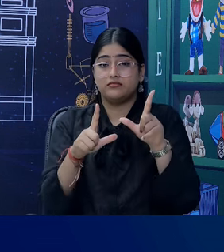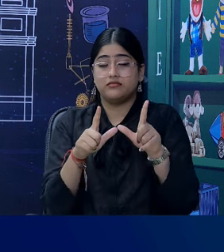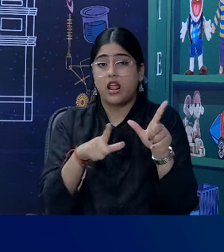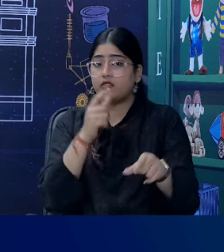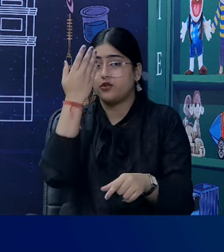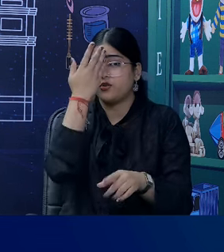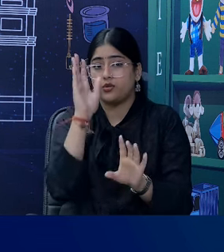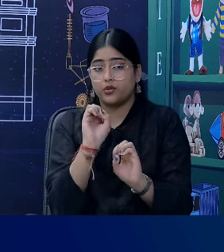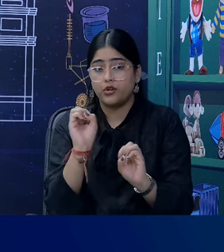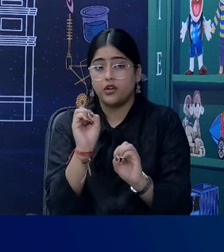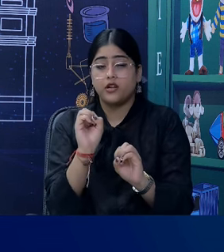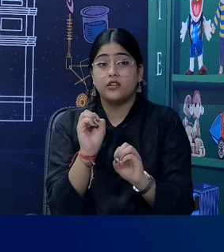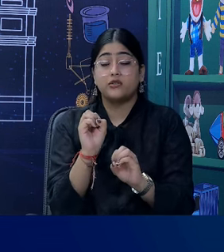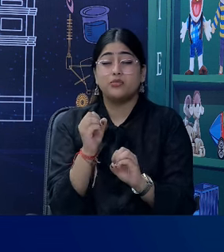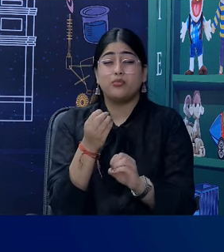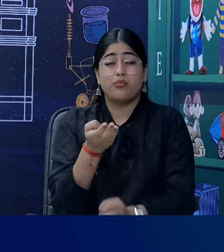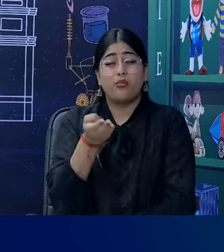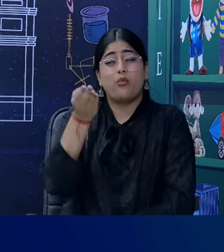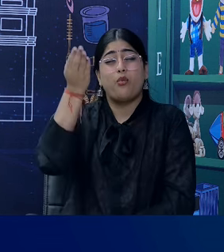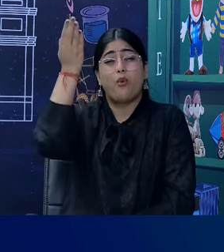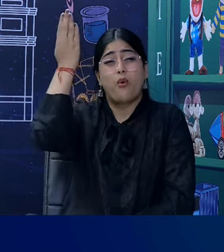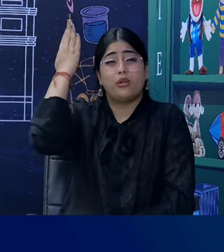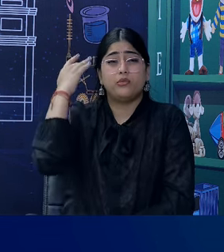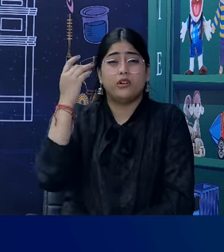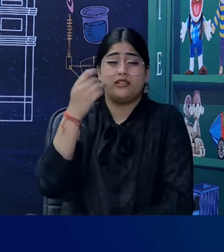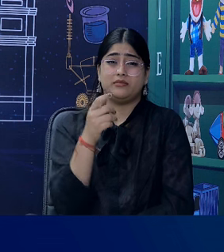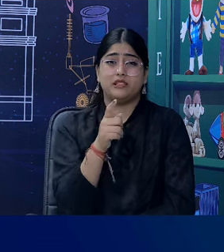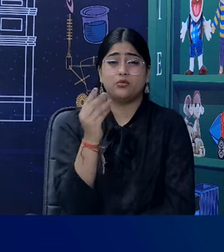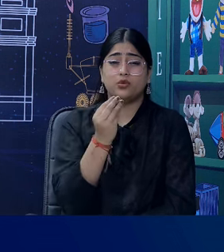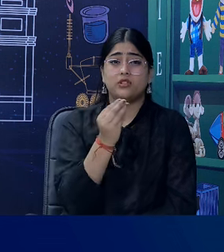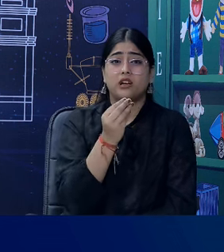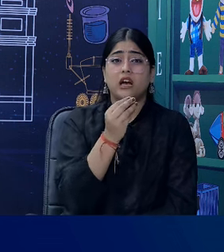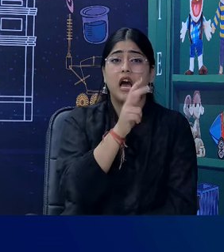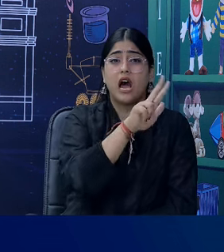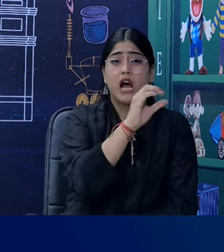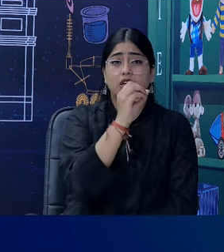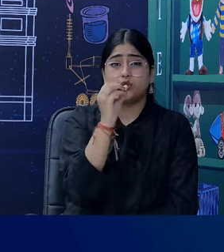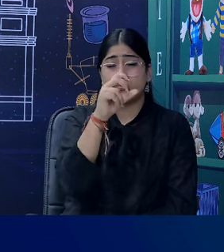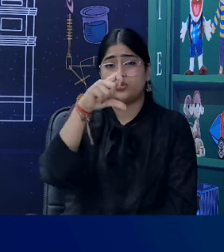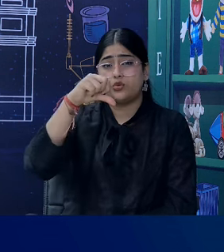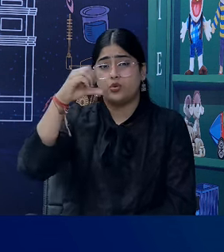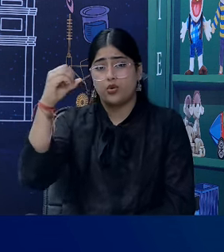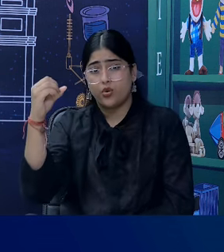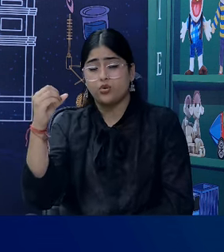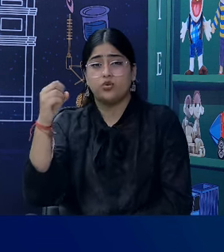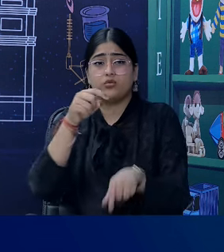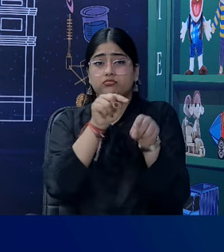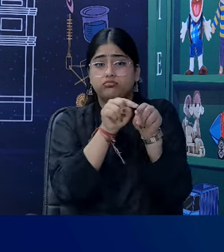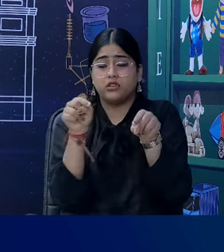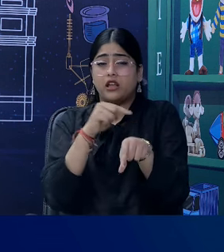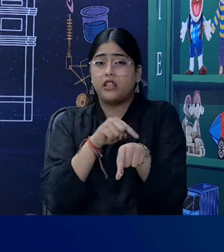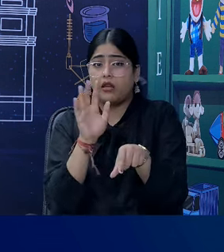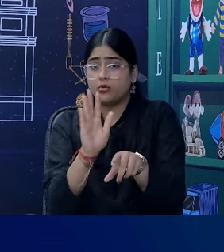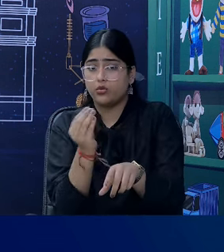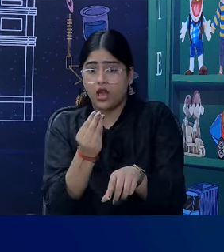नौवी शताब्दी की बात है यानी बहुत पुरानी बात है लेकिन फिर भी आपको ये पढ़ के देख के समझ आ जाता है कि तब भी मलयालम का